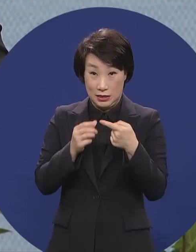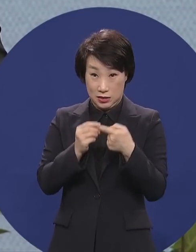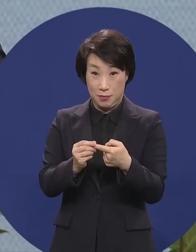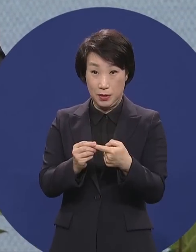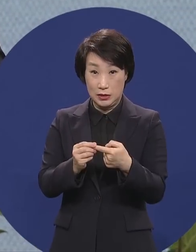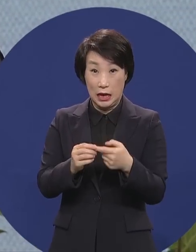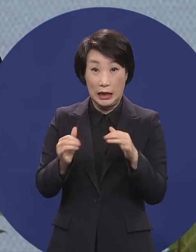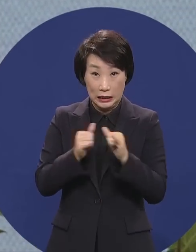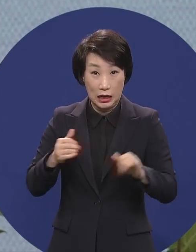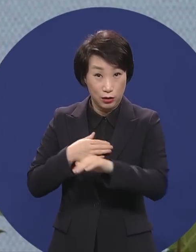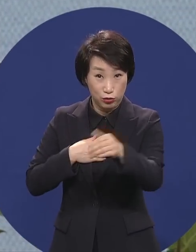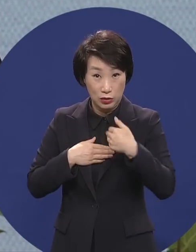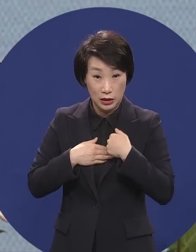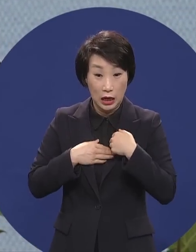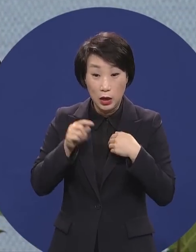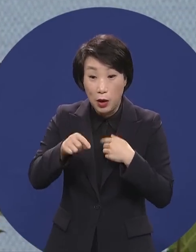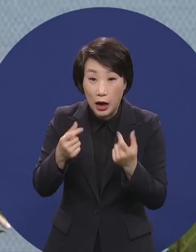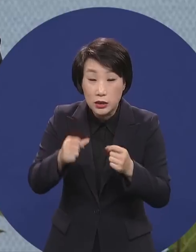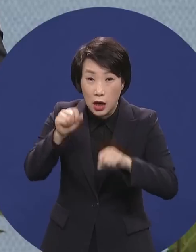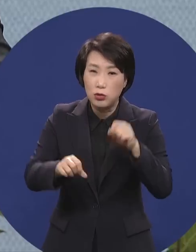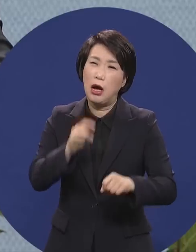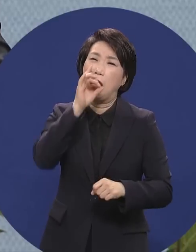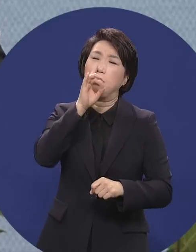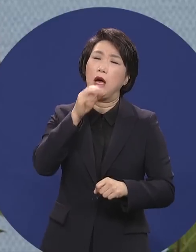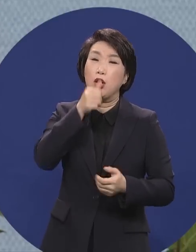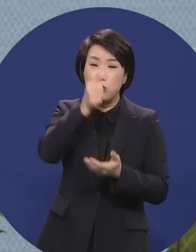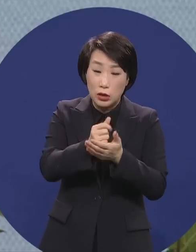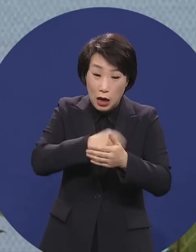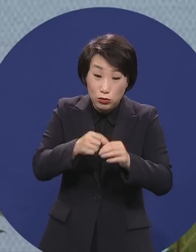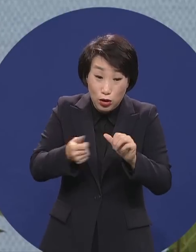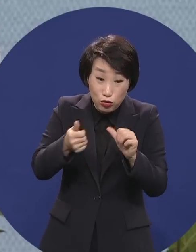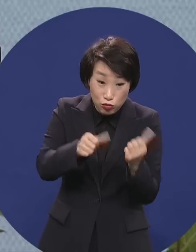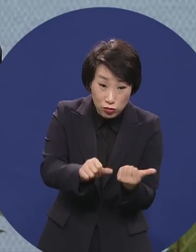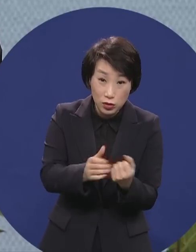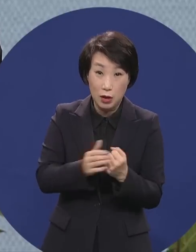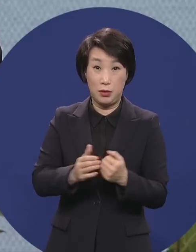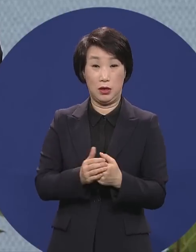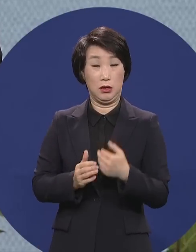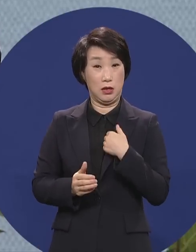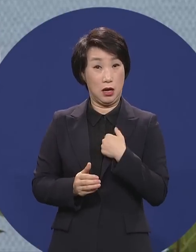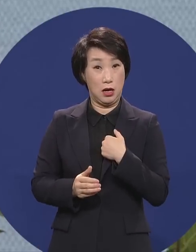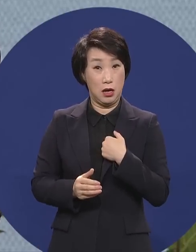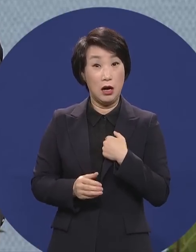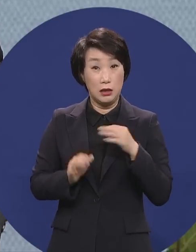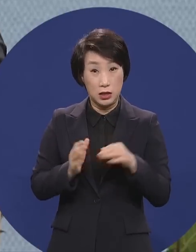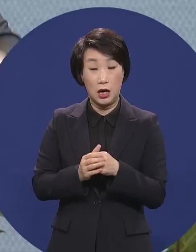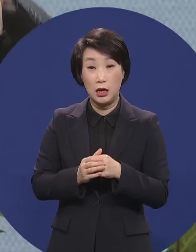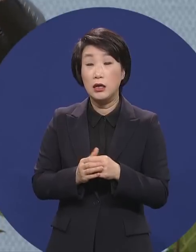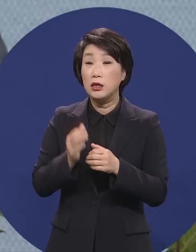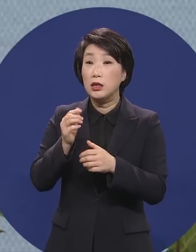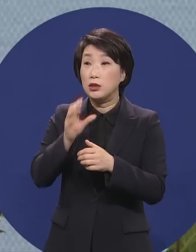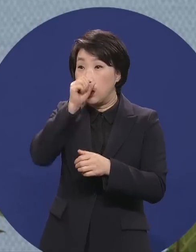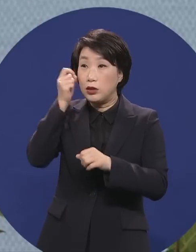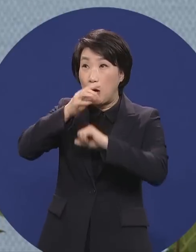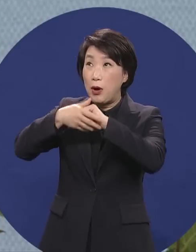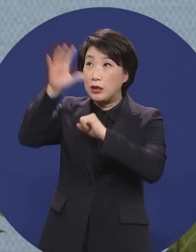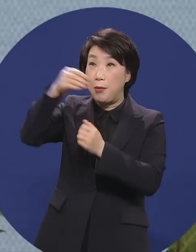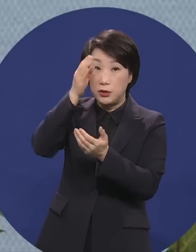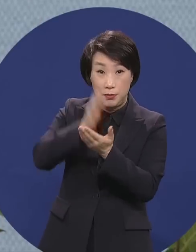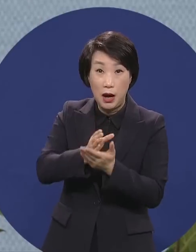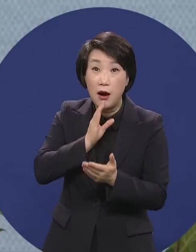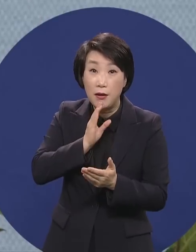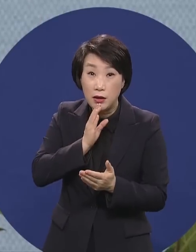번째는 우리 인간이 그래서는 죄 아래에서 죽는다. 너 술과 먹지 마. 먹으면